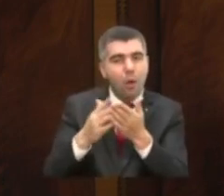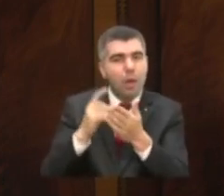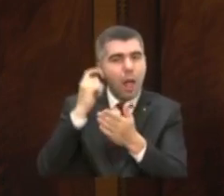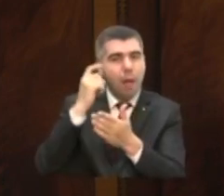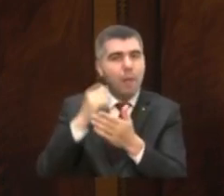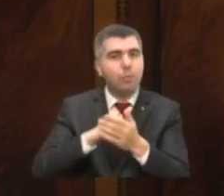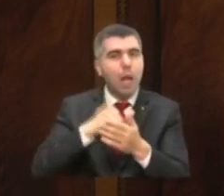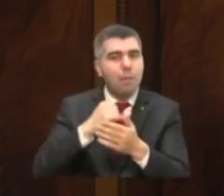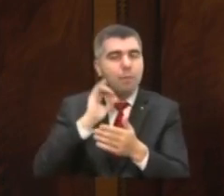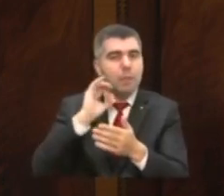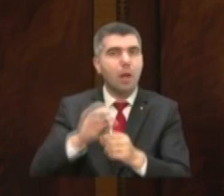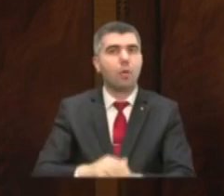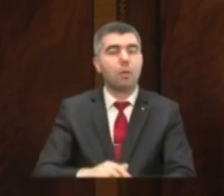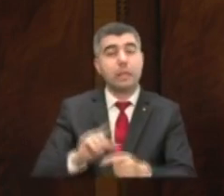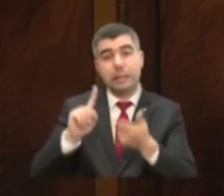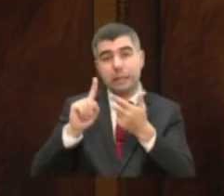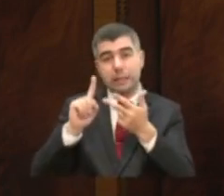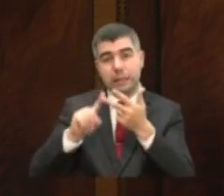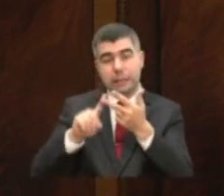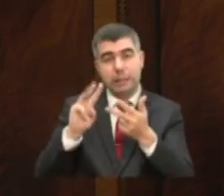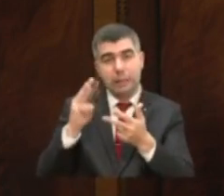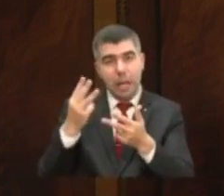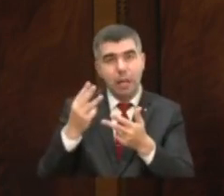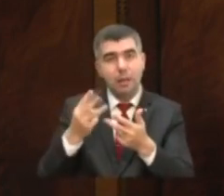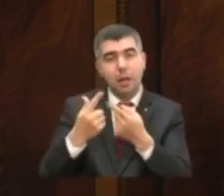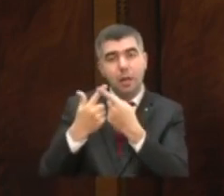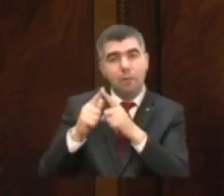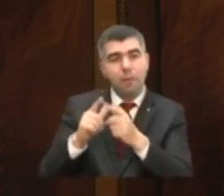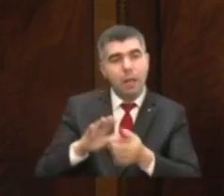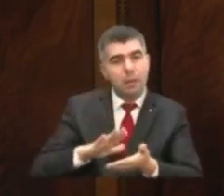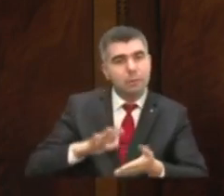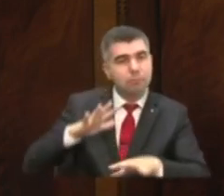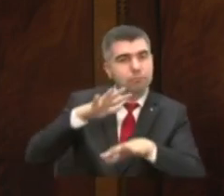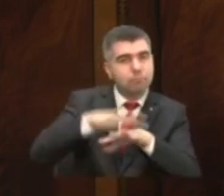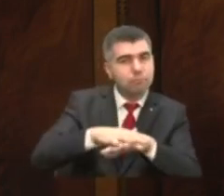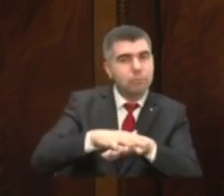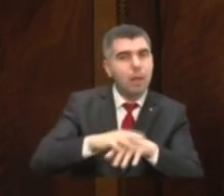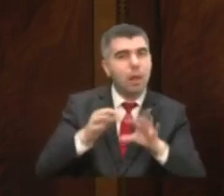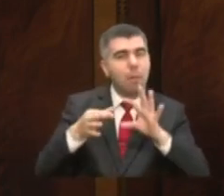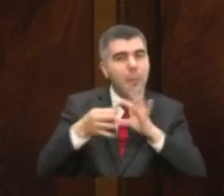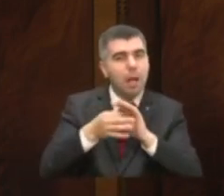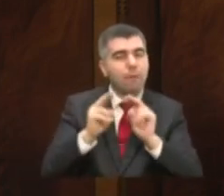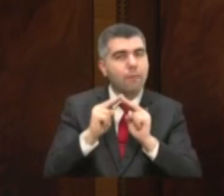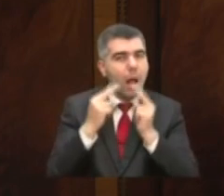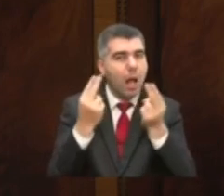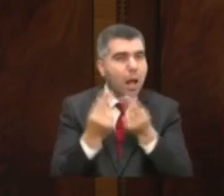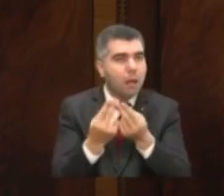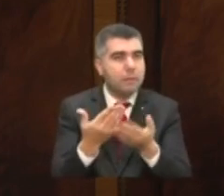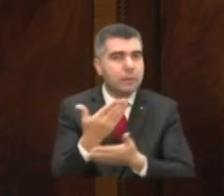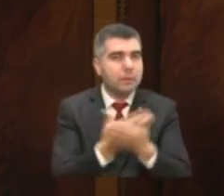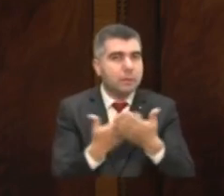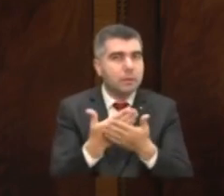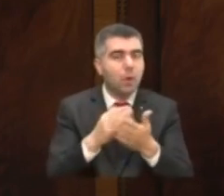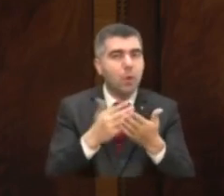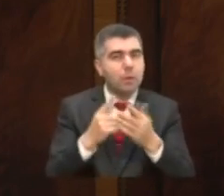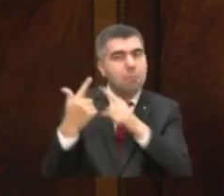وتعزيز أبعادها الجهوية. المحور الثالث تعزيز قدرات الفاعلين المؤسساتين ودعم تنفيذ هذا المشروع. ومن أجل أجراءة هذا المشروع الذي